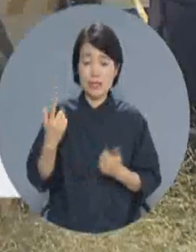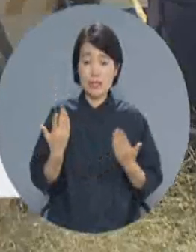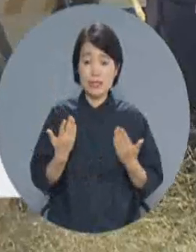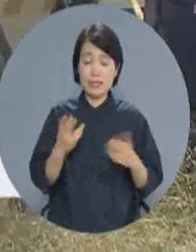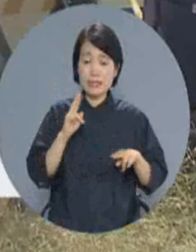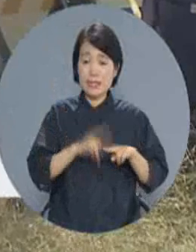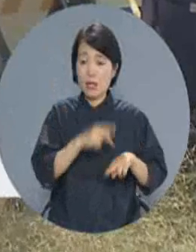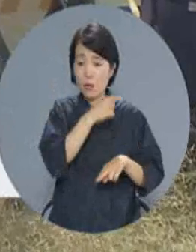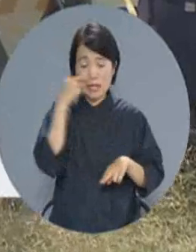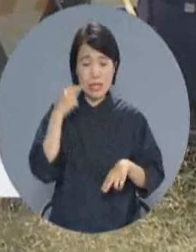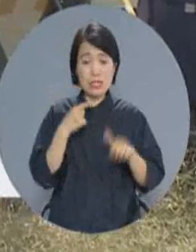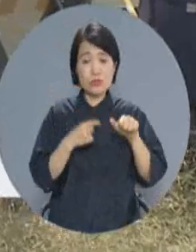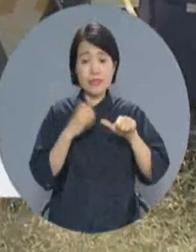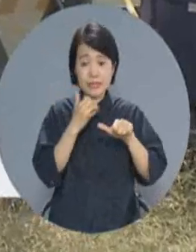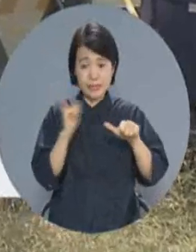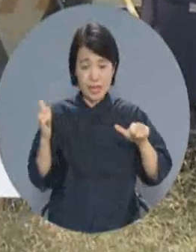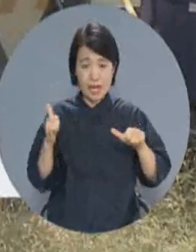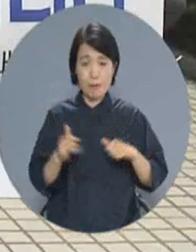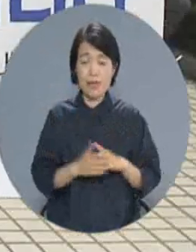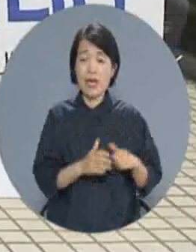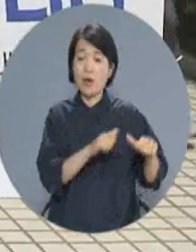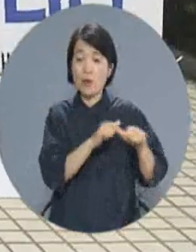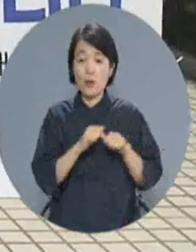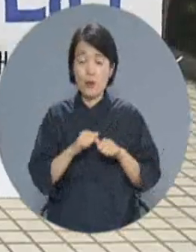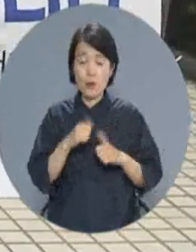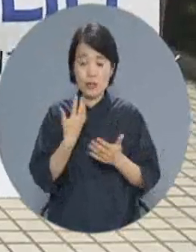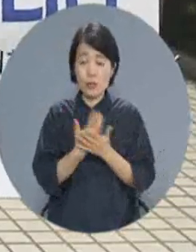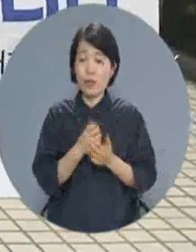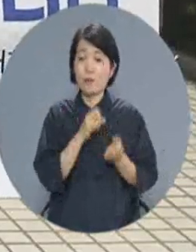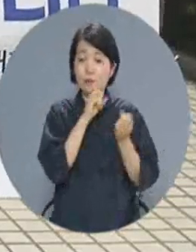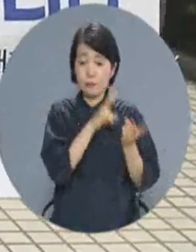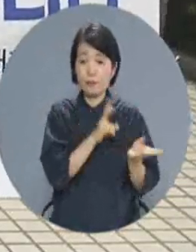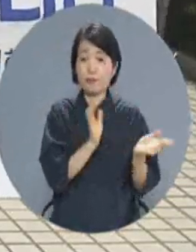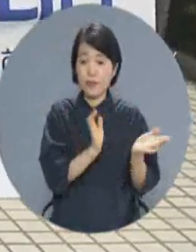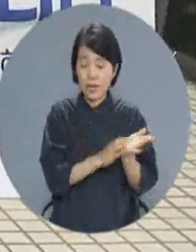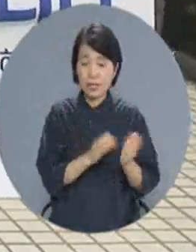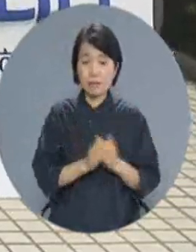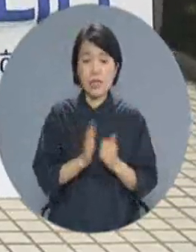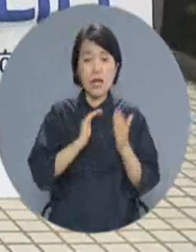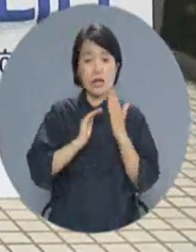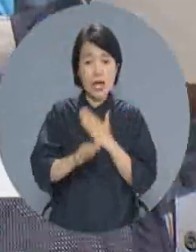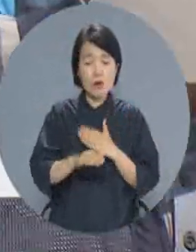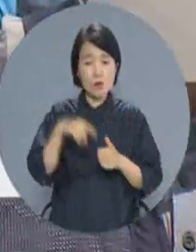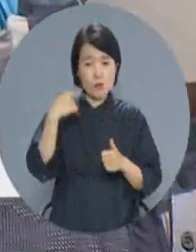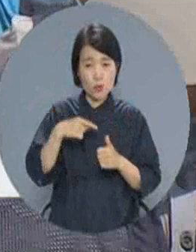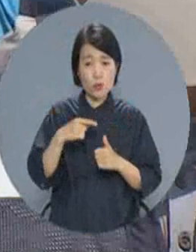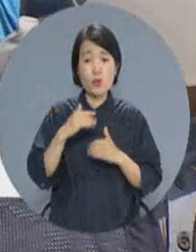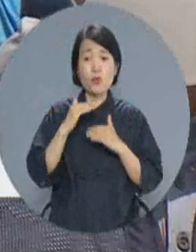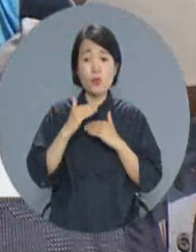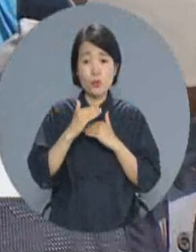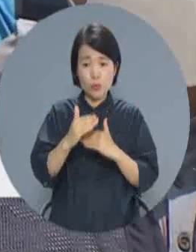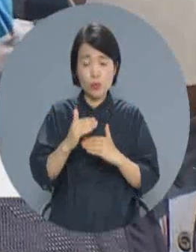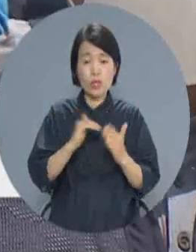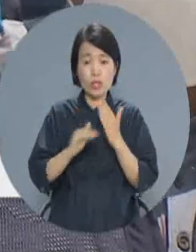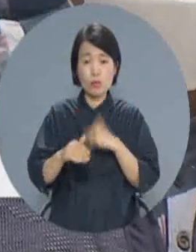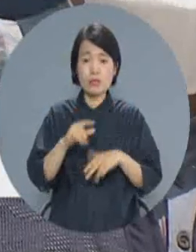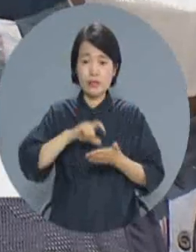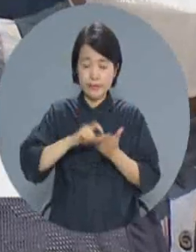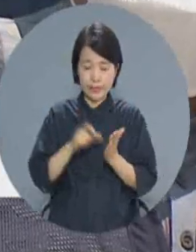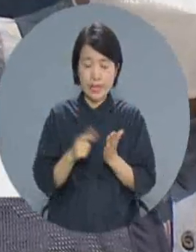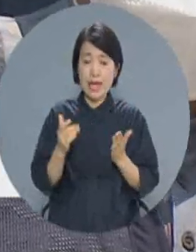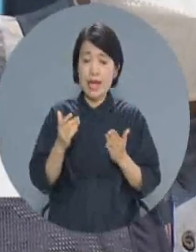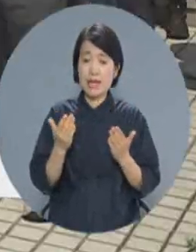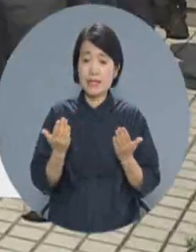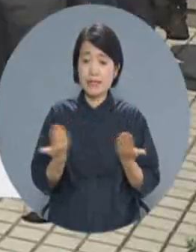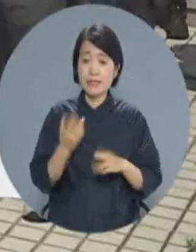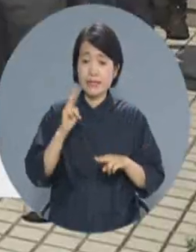지위를 인정받은 55명에게 직고용 안내문을 발송했으며 향후 소정의 교육을 실시하고 적정 직무에